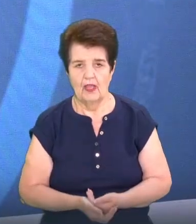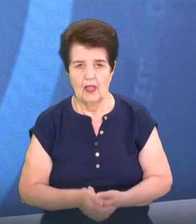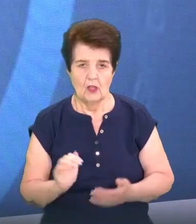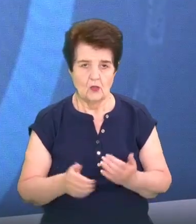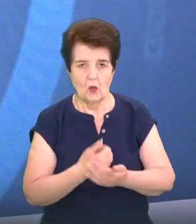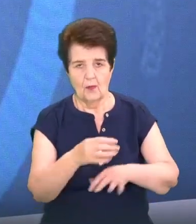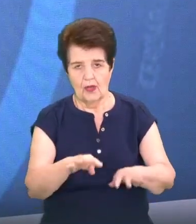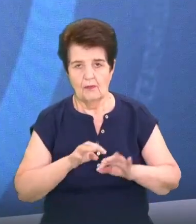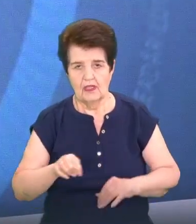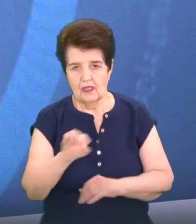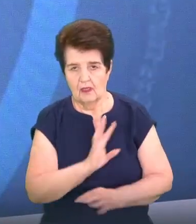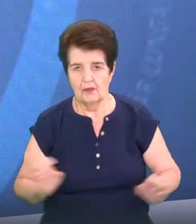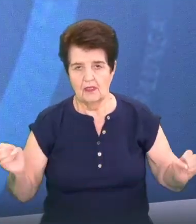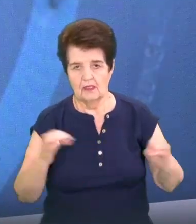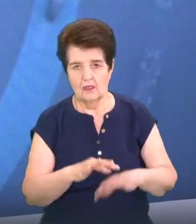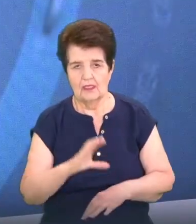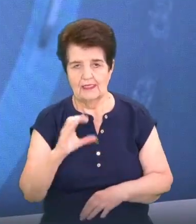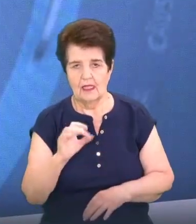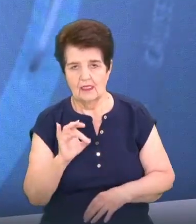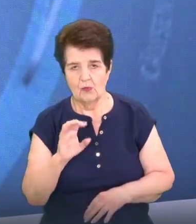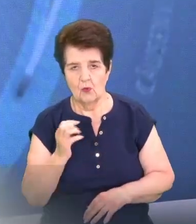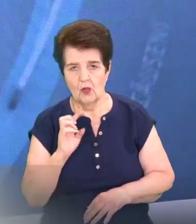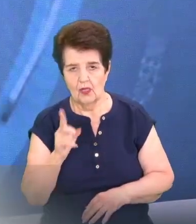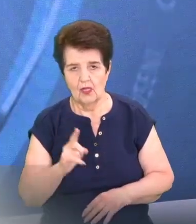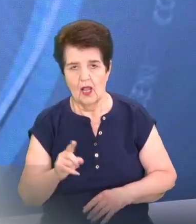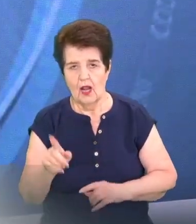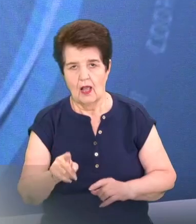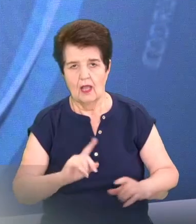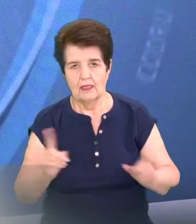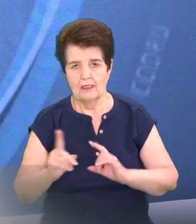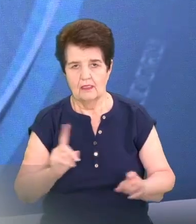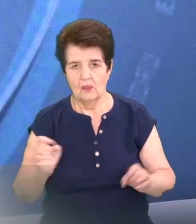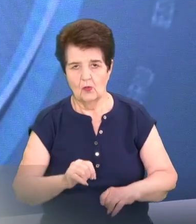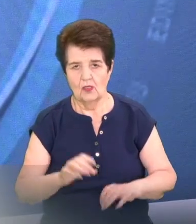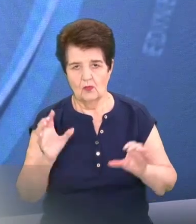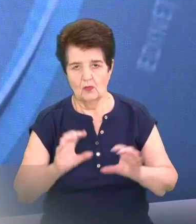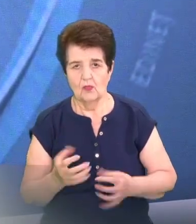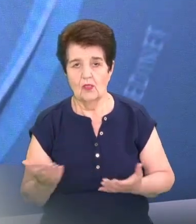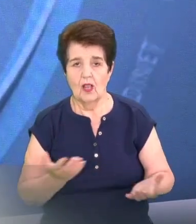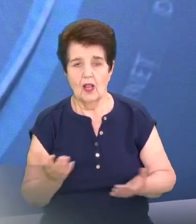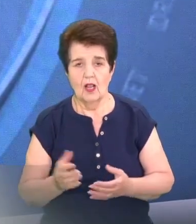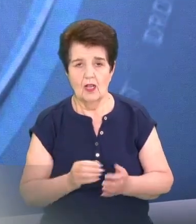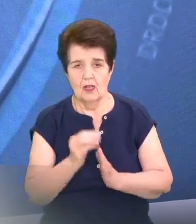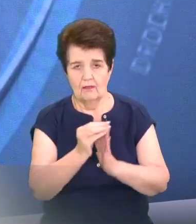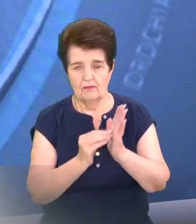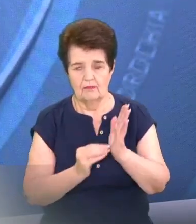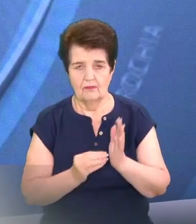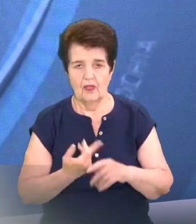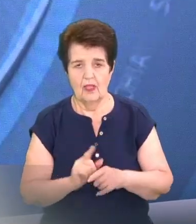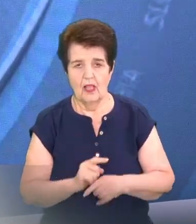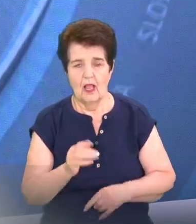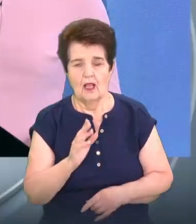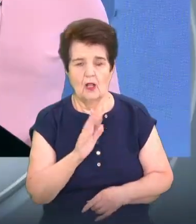Noul Parlament European s-a reunit astăzi la Strasburg în sesiune constitutivă. Care sunt principalele puncte ale agendei, ne spune colega noastră Lucia